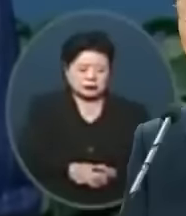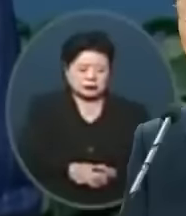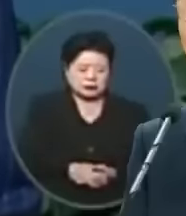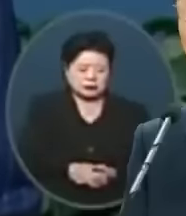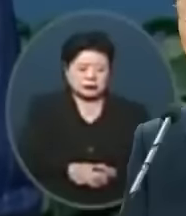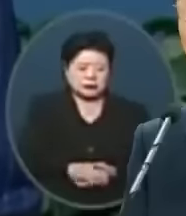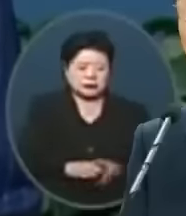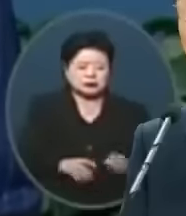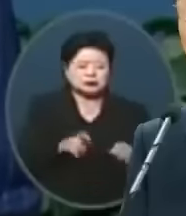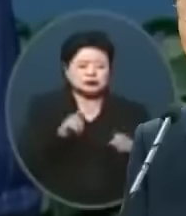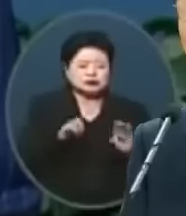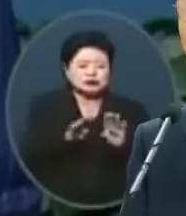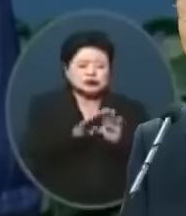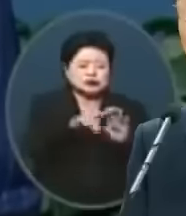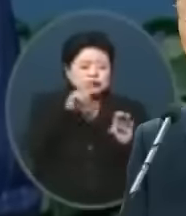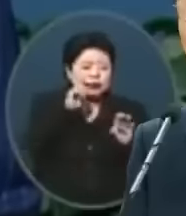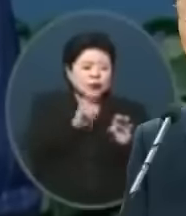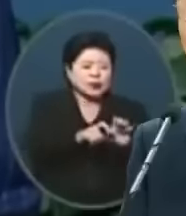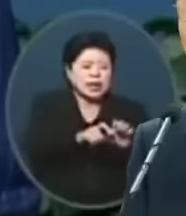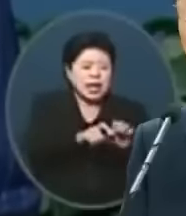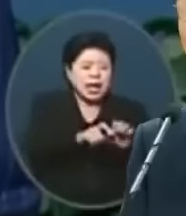문고리에